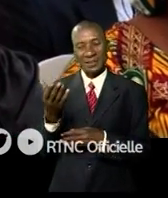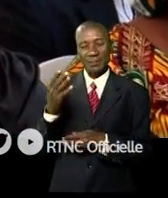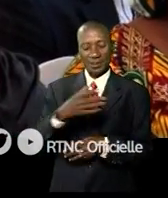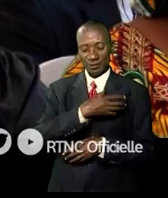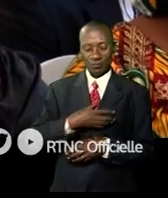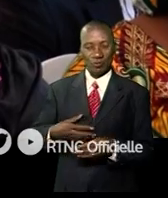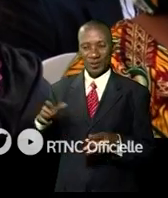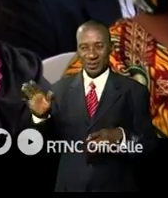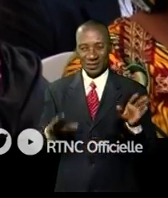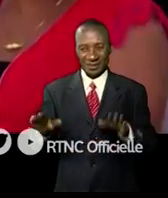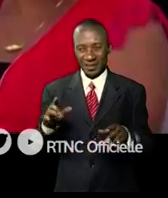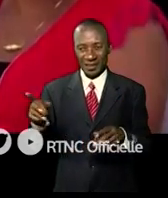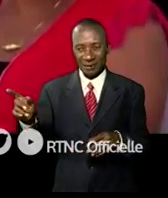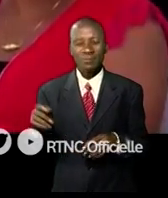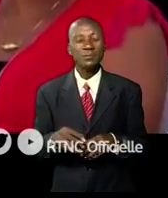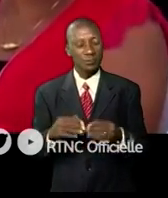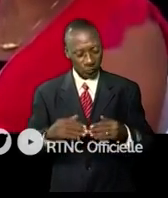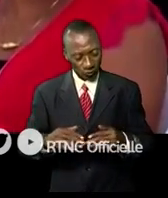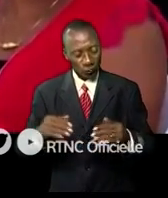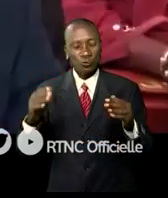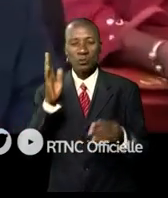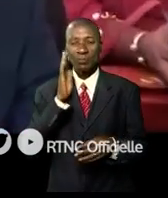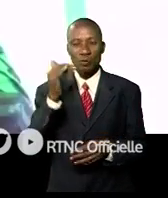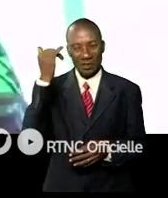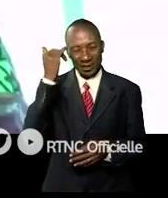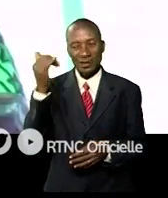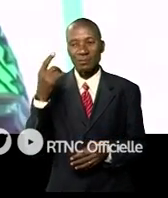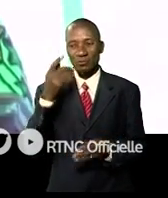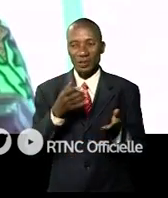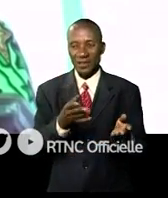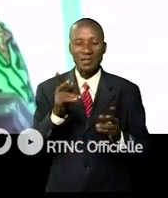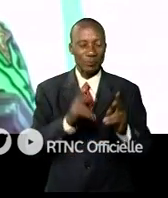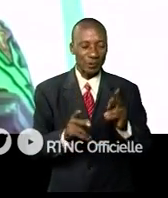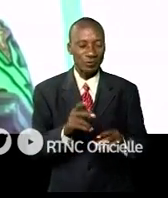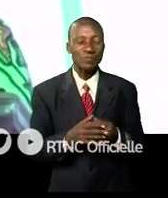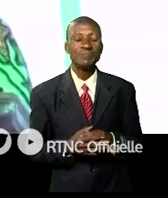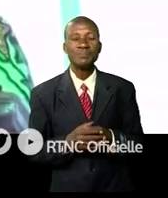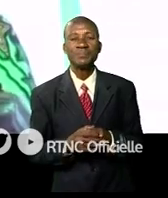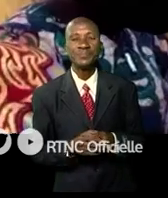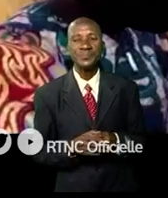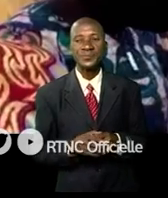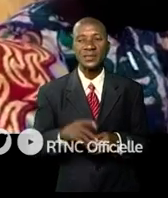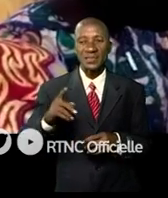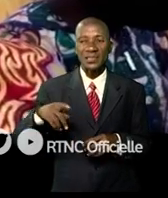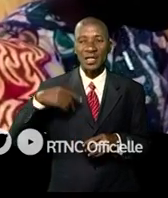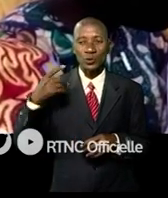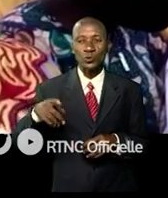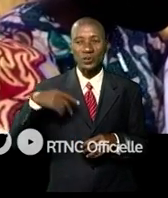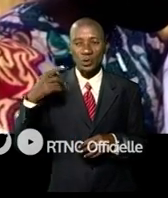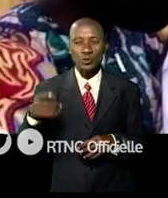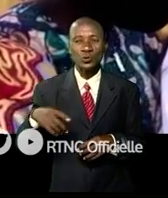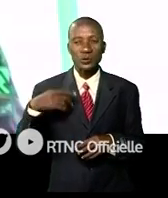Kana, de pérenniser cette initiative qui va permettre de sauver des vies. Chaque jour qui passe, nombreux de